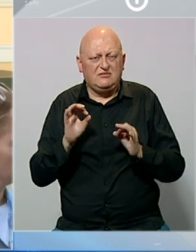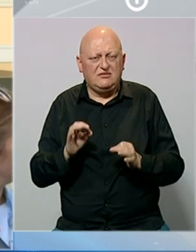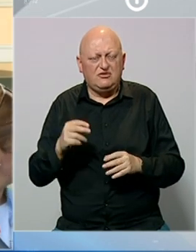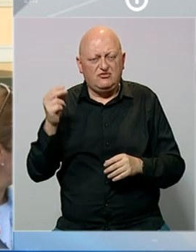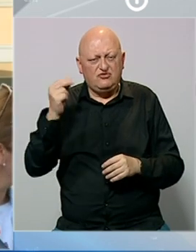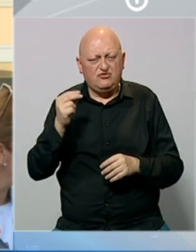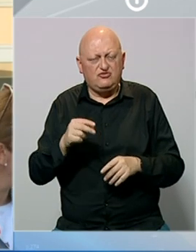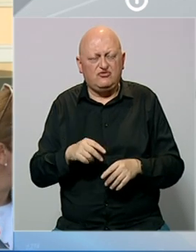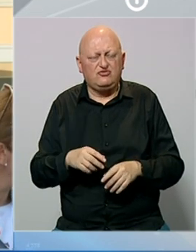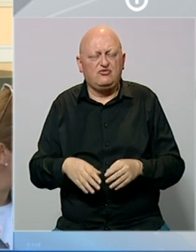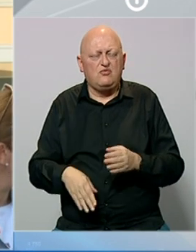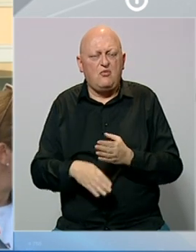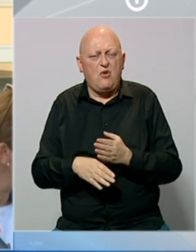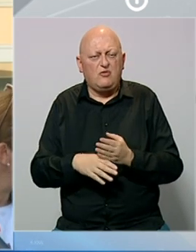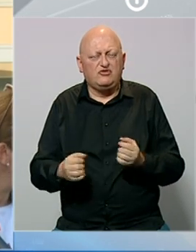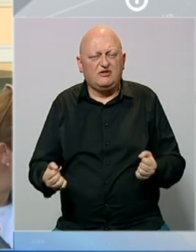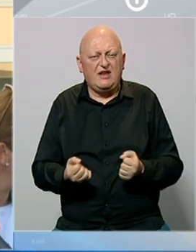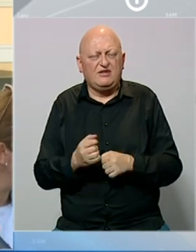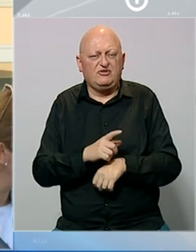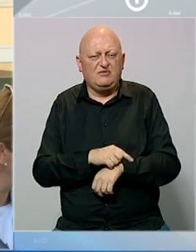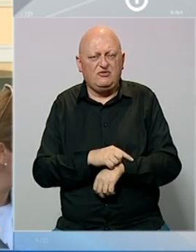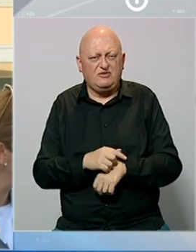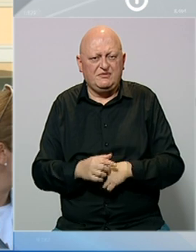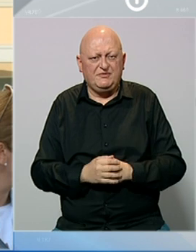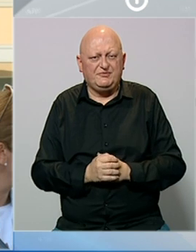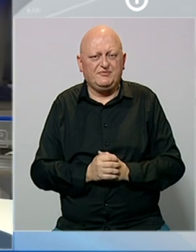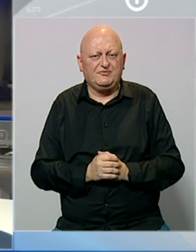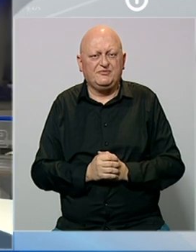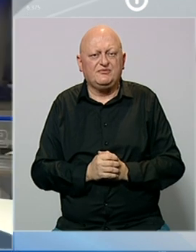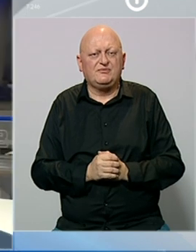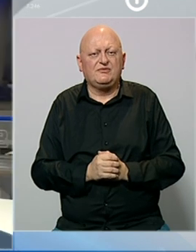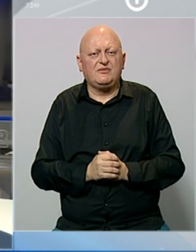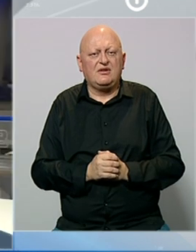stručnu i kvalitetnu medicinsku pomoć u tim najtežim trenucima.